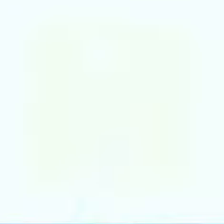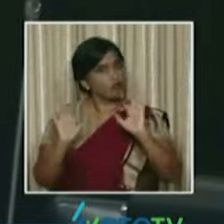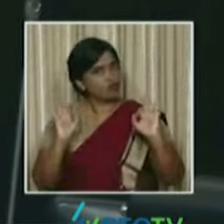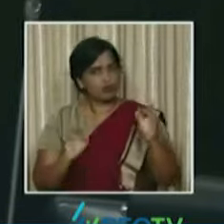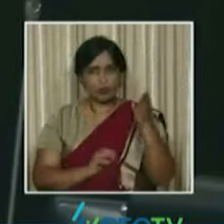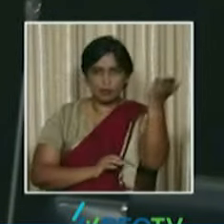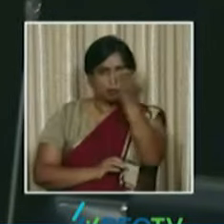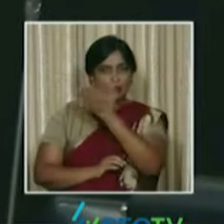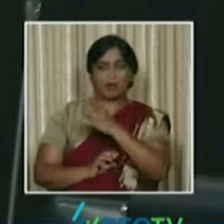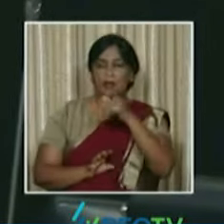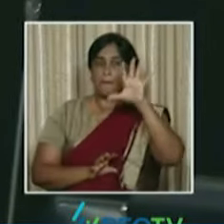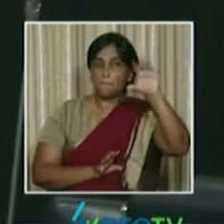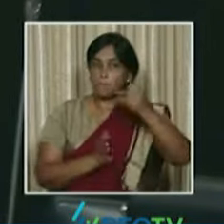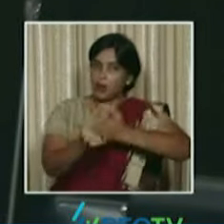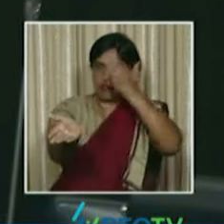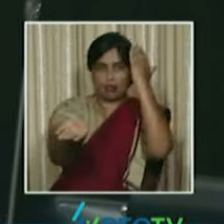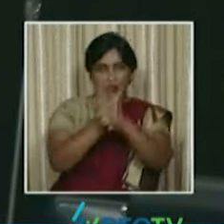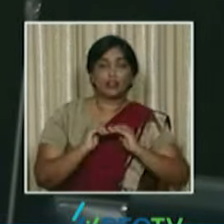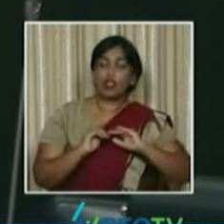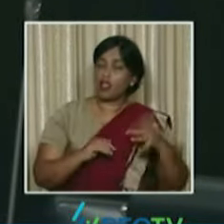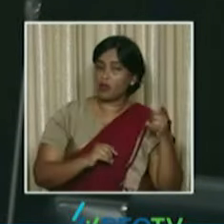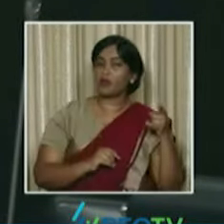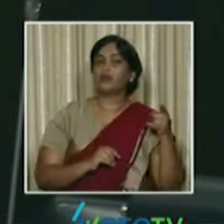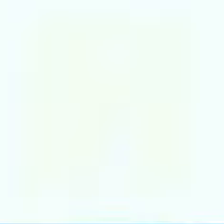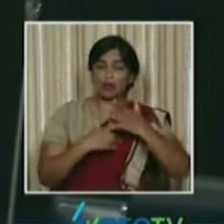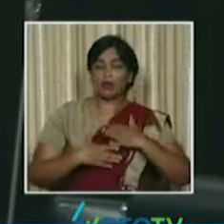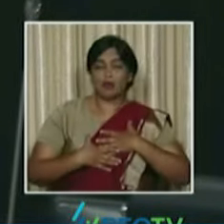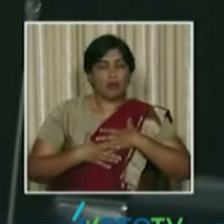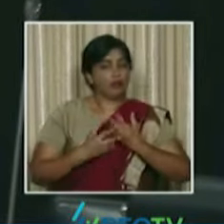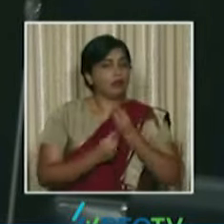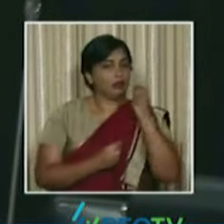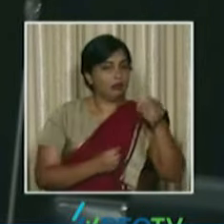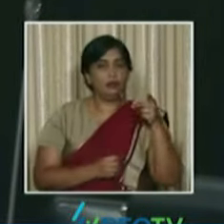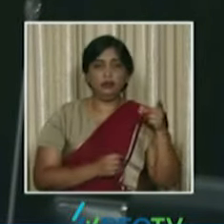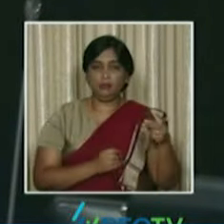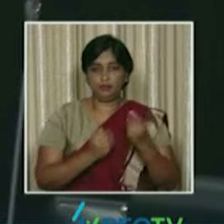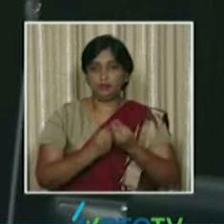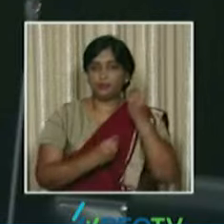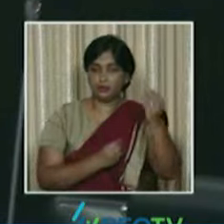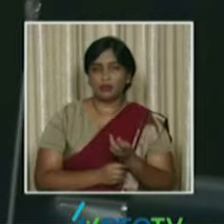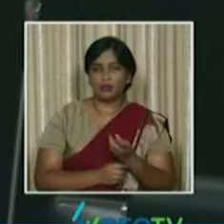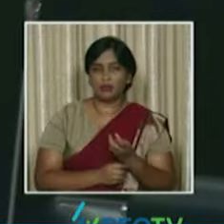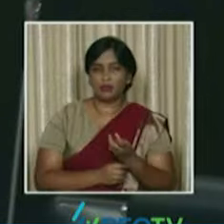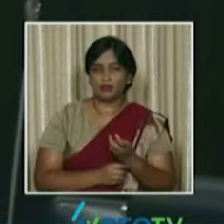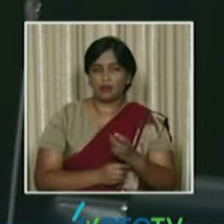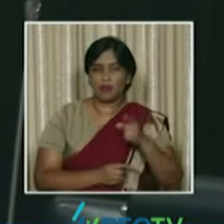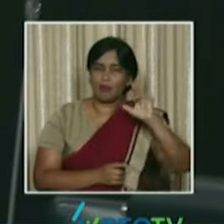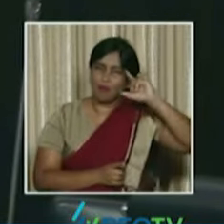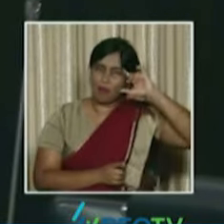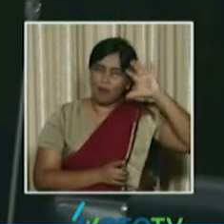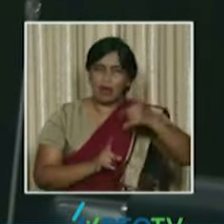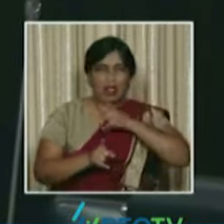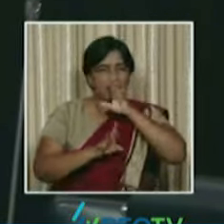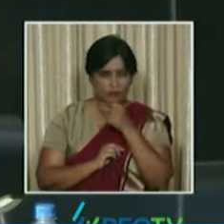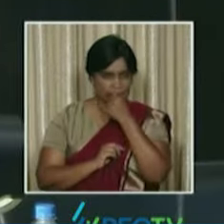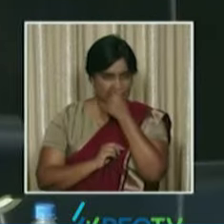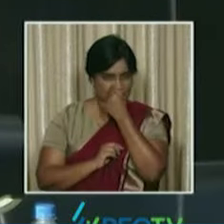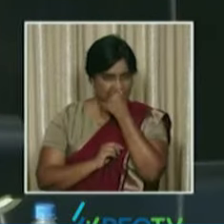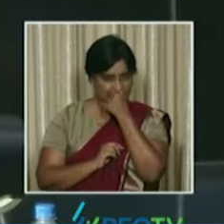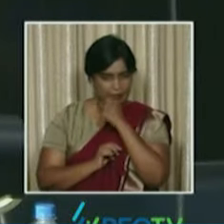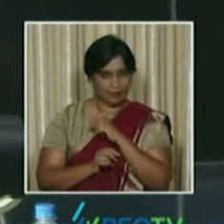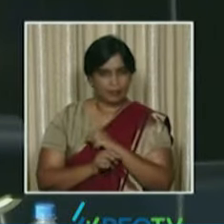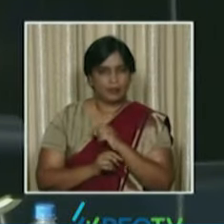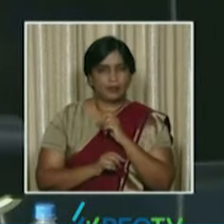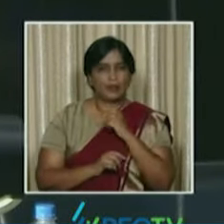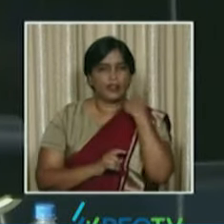ලෑස්තිද ඒ 5000ට සාධාරණ ඉෂ්ට කරන්න මේගොල්ල ලෑස්තිද මෙලිට මිනිසුන්ට පණ දෙන්න පුළුවන්ද ඔය වගේ ඔල මොට්ටල කතා කියන්න එපා